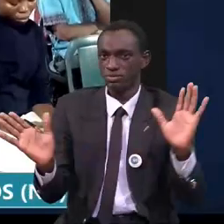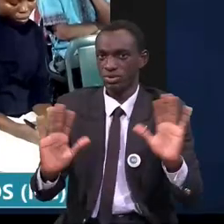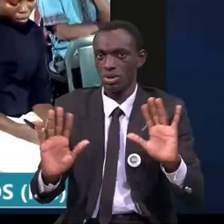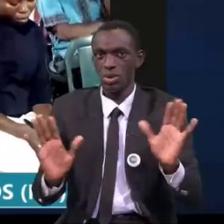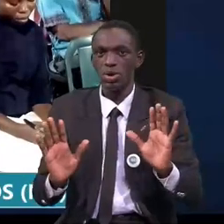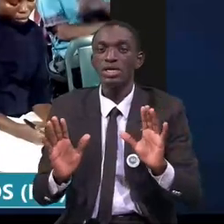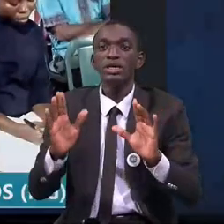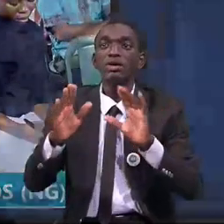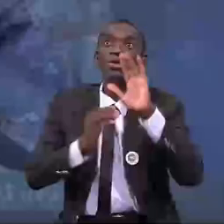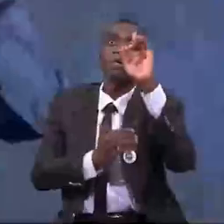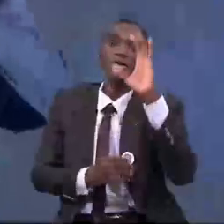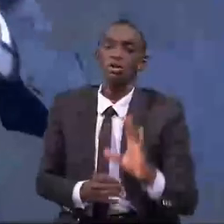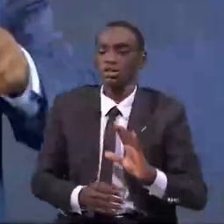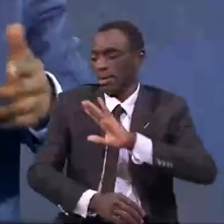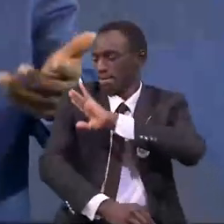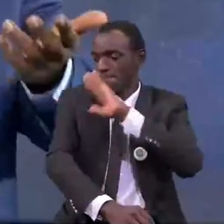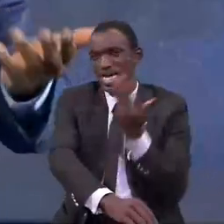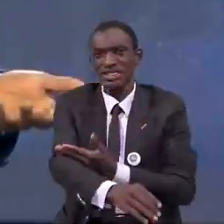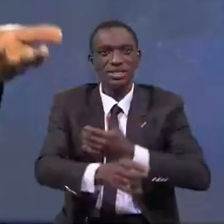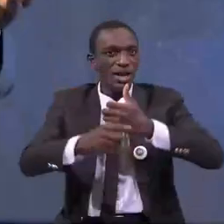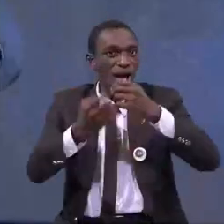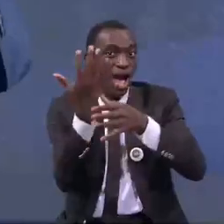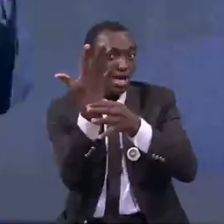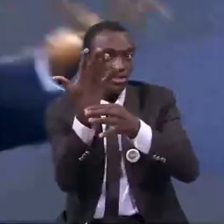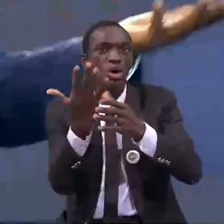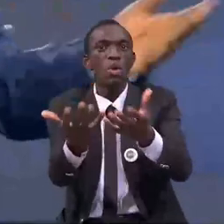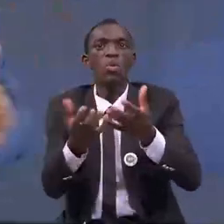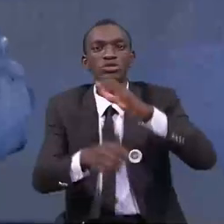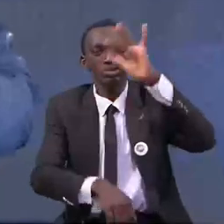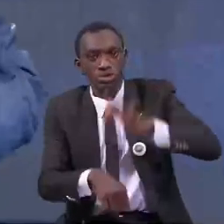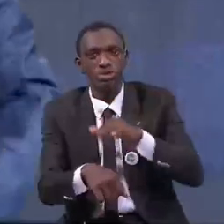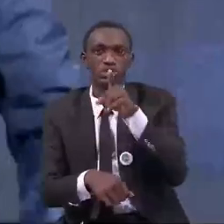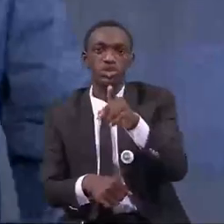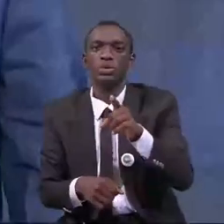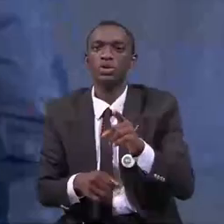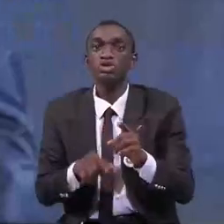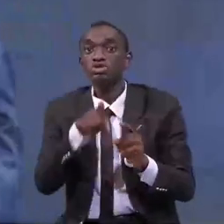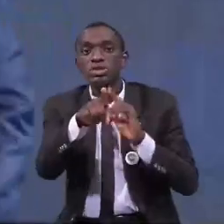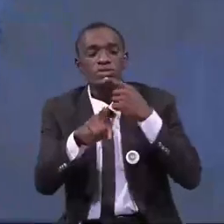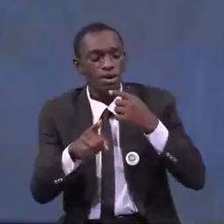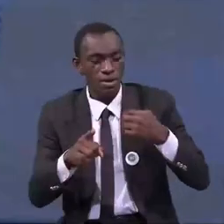pas la main puissante du Seigneur veut vous toucher je